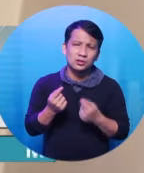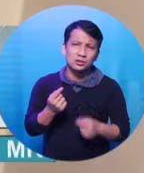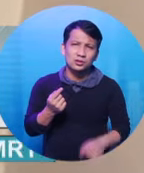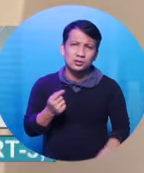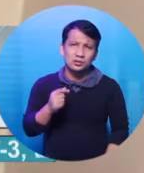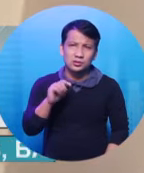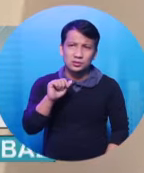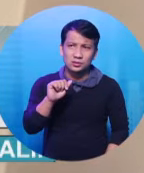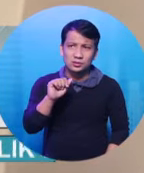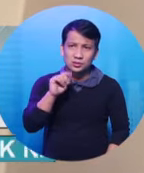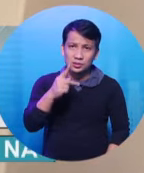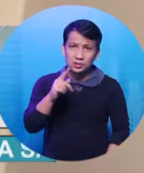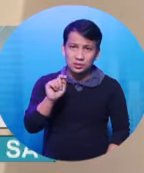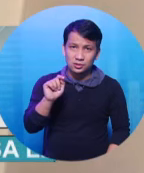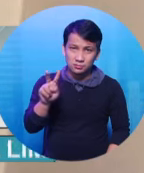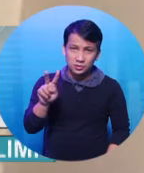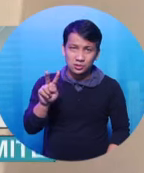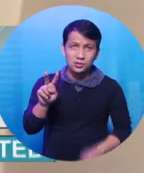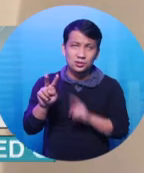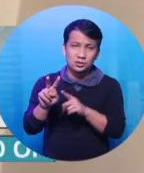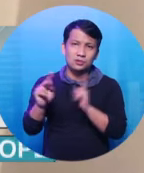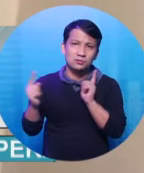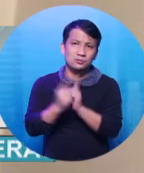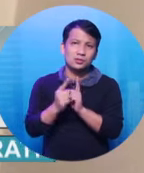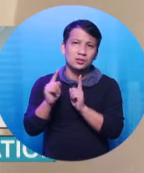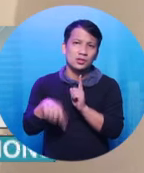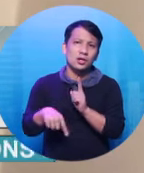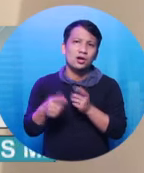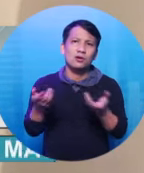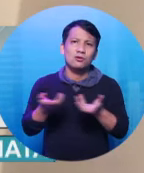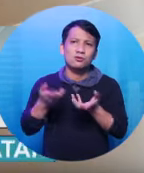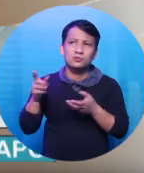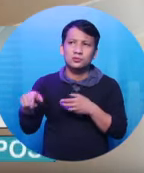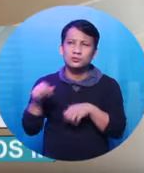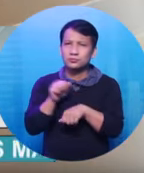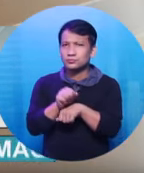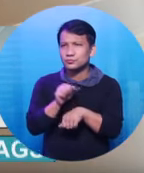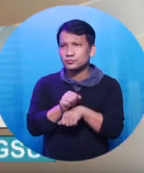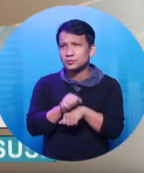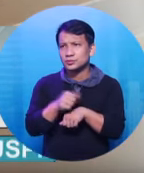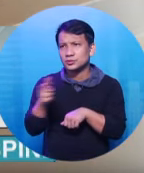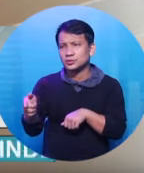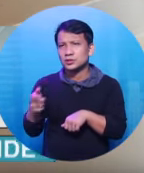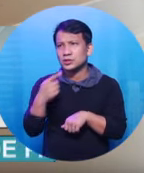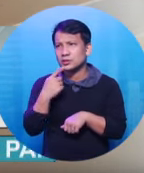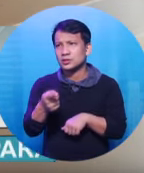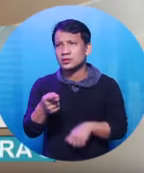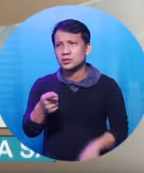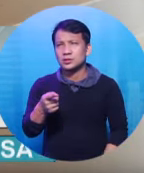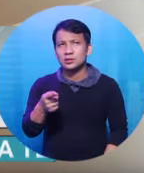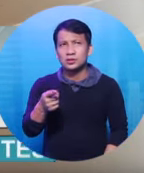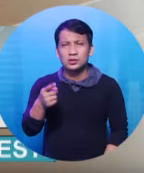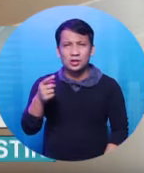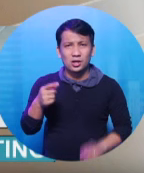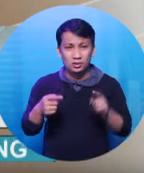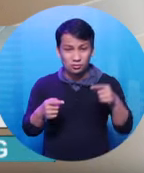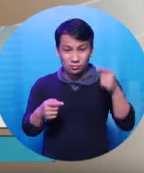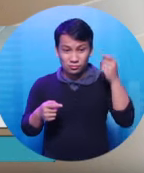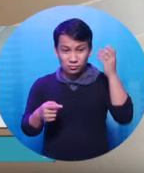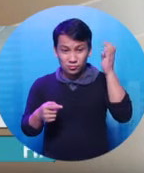ATV. Sa KTV, doon siya nakilala. Okay, ano naman pong trabaho nitong si Mr. Carlson Fei?